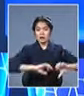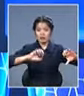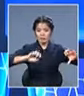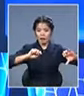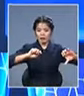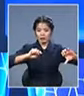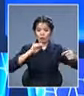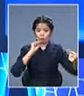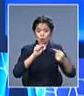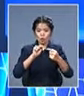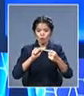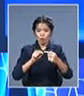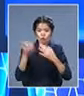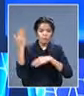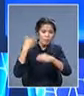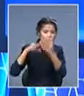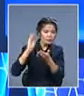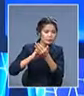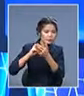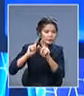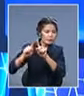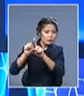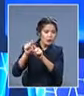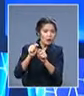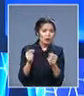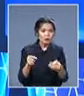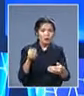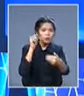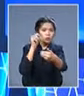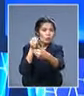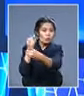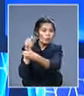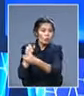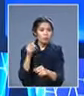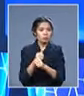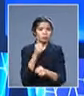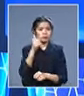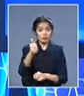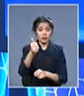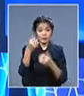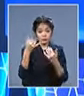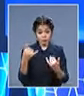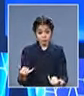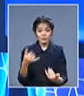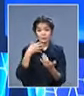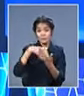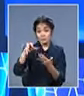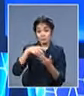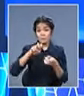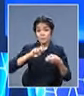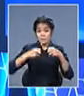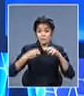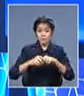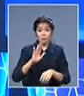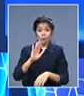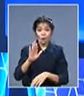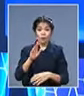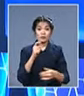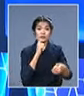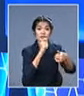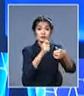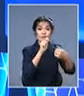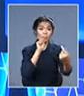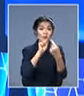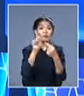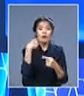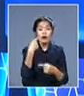ข้อมูลของพวกเราเจาะเข้ามาในโซเชียลเน็ตเวิร์กได้ง่ายไปไหม ค ุณปานรพีจะไปไขปัญหาเรื่องนี้นะครับโดยไปสัมภาษณ์ท่านรัฐมนตรีว่า